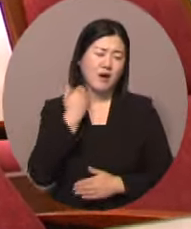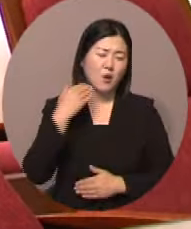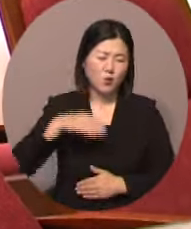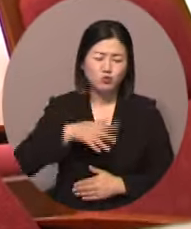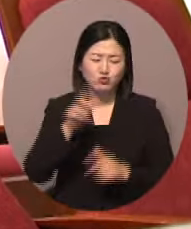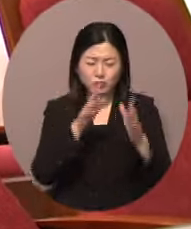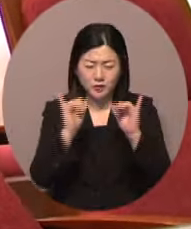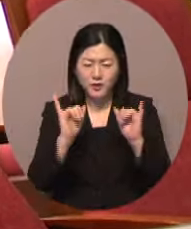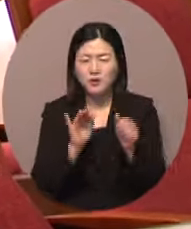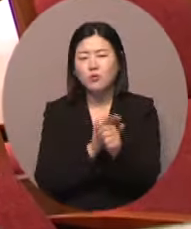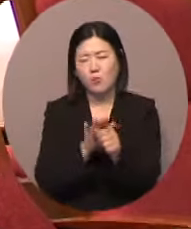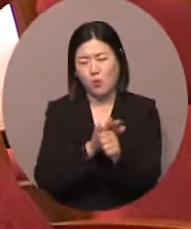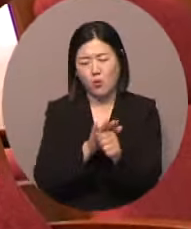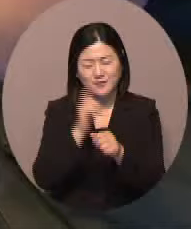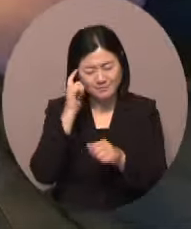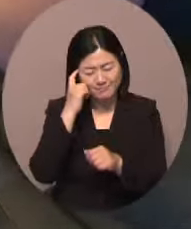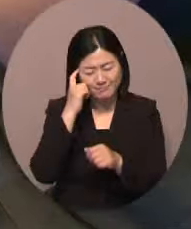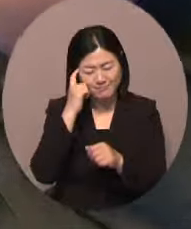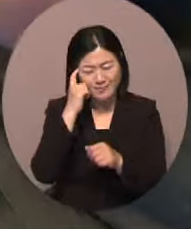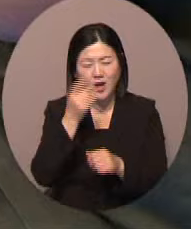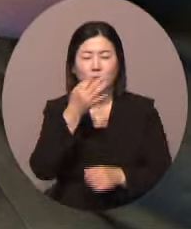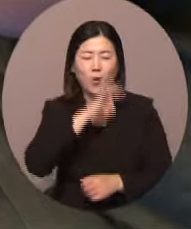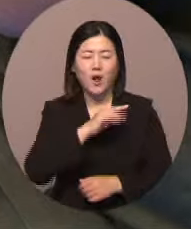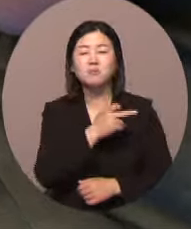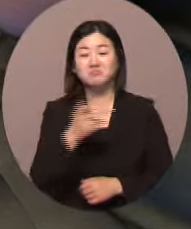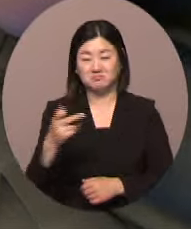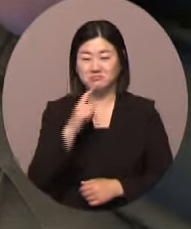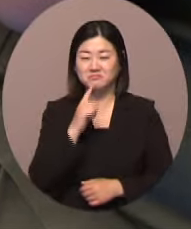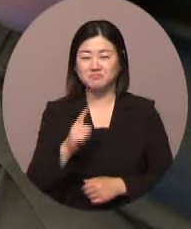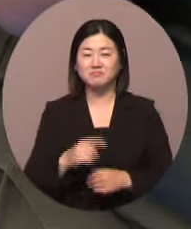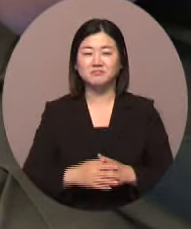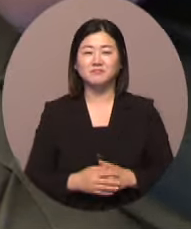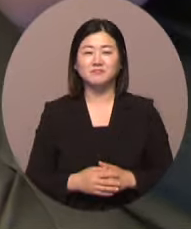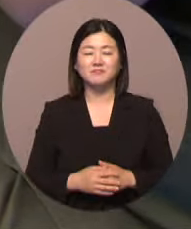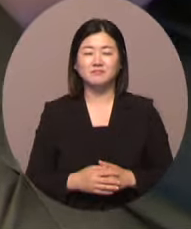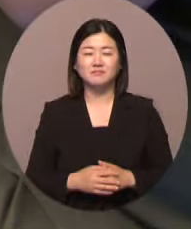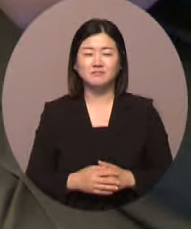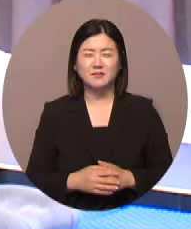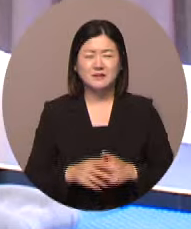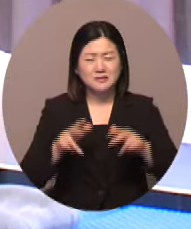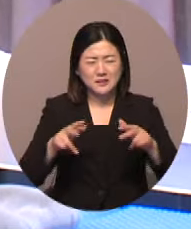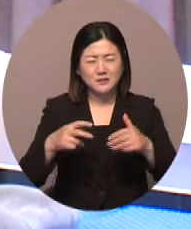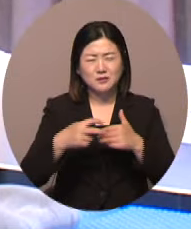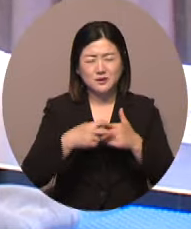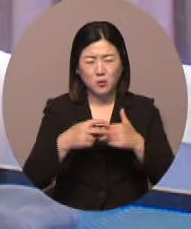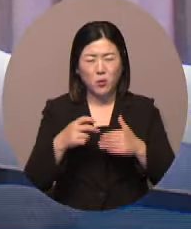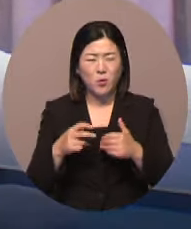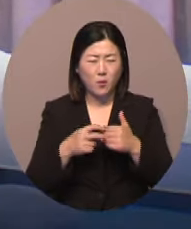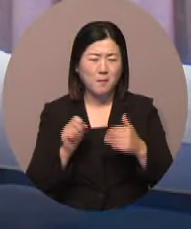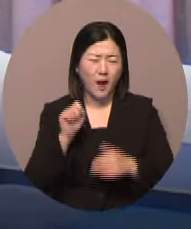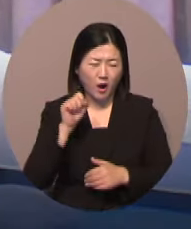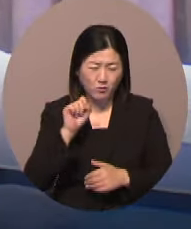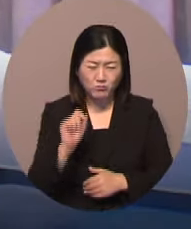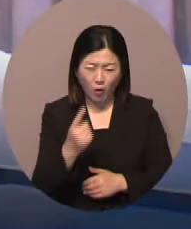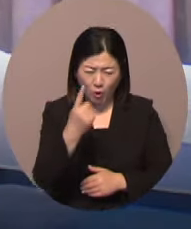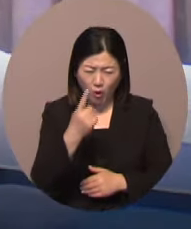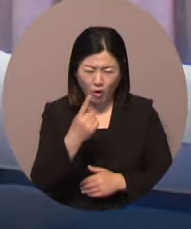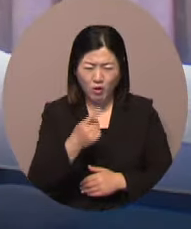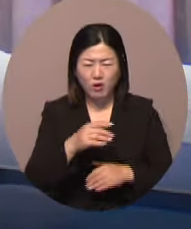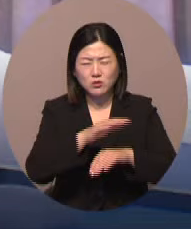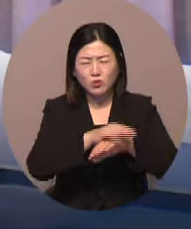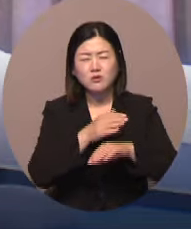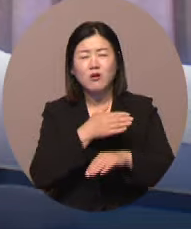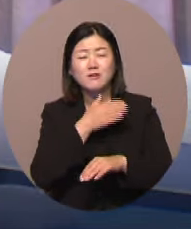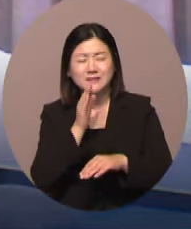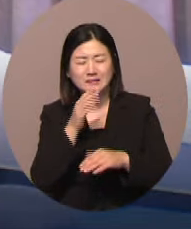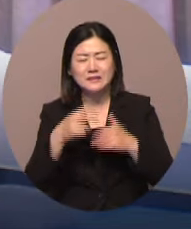놓인 주민들을 돌본다는 생각에 보람이 더 크게 다가옵니다. 시기가 의료 파업으로 인해서 농어촌